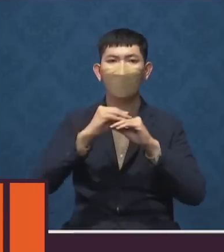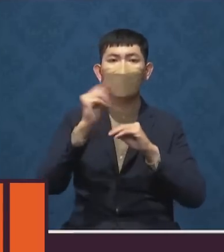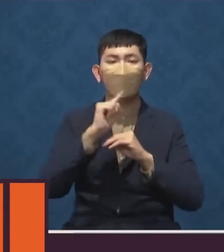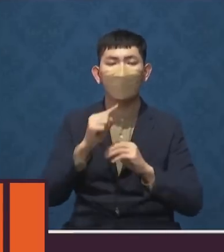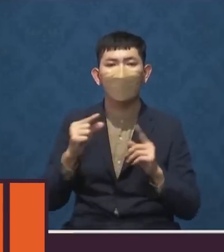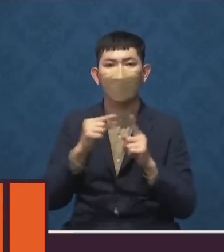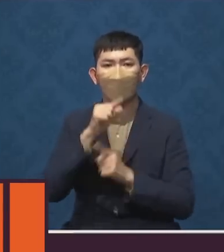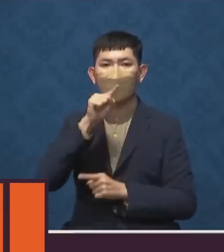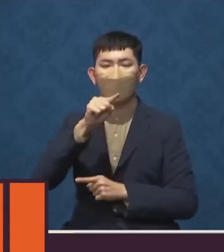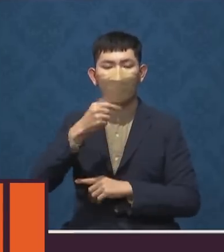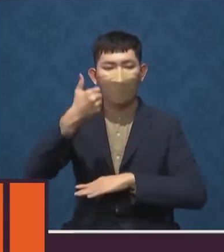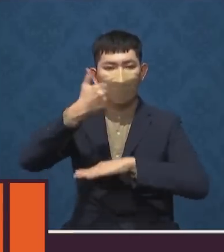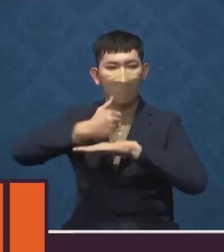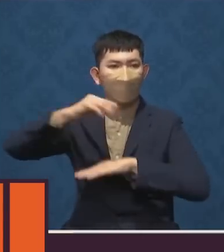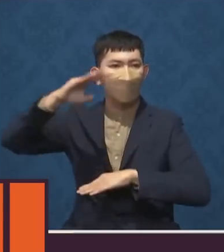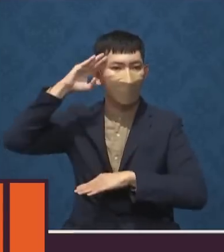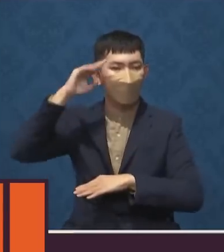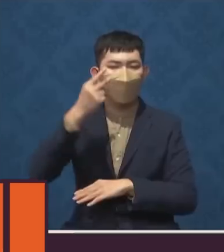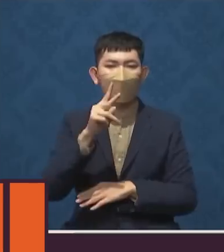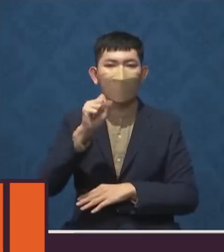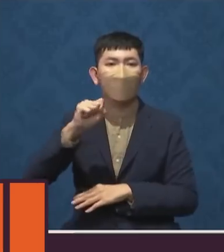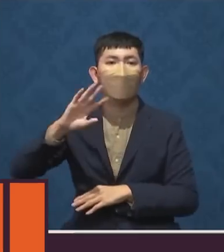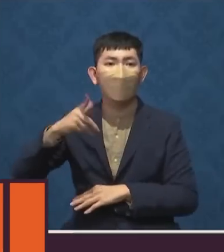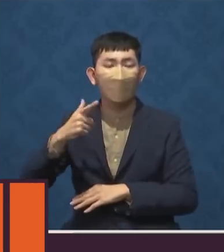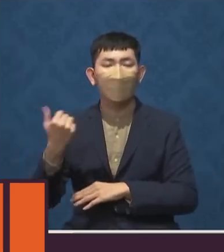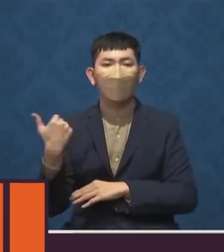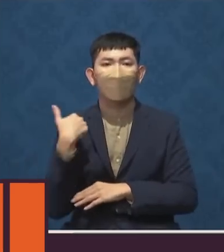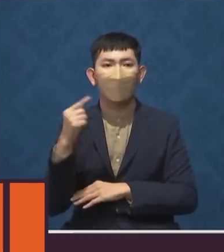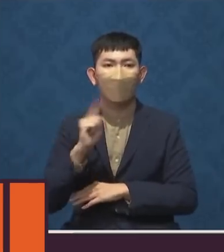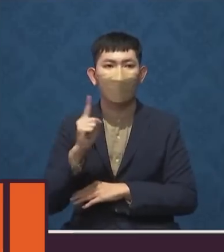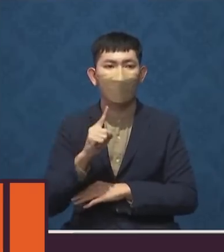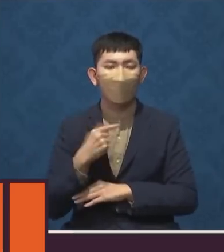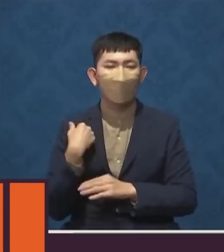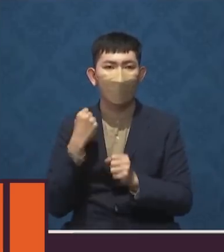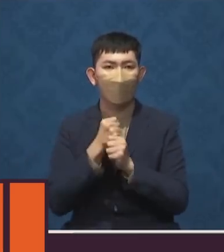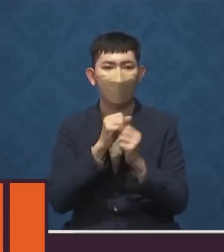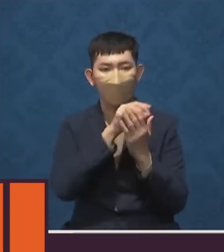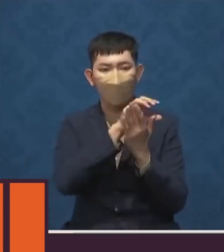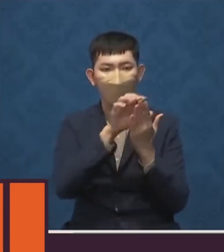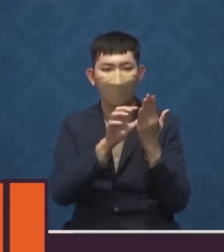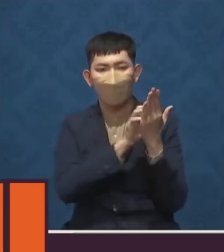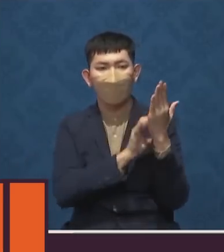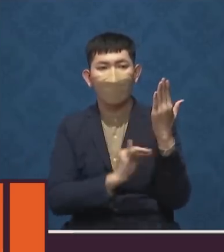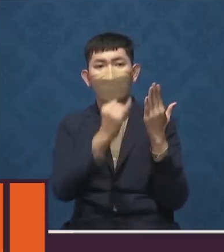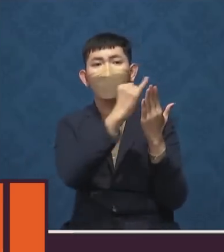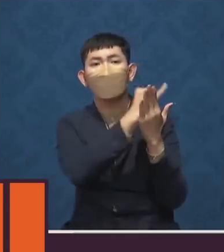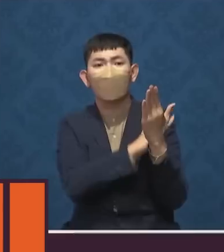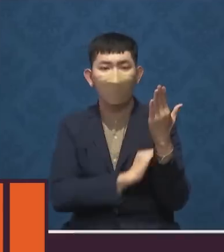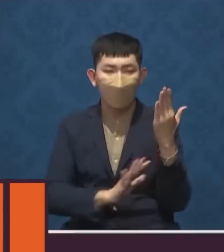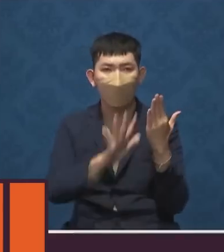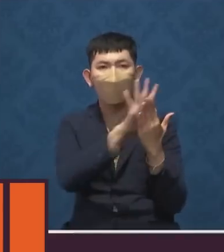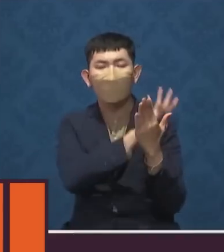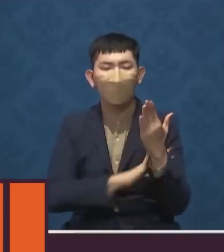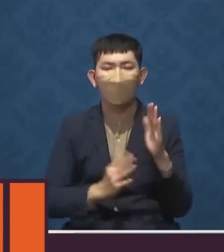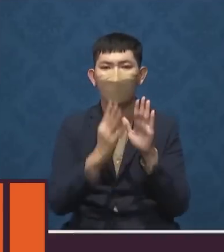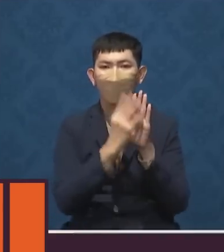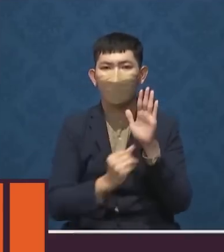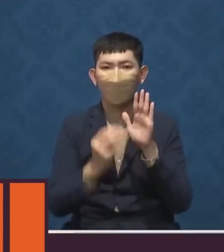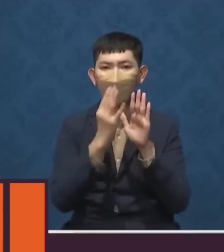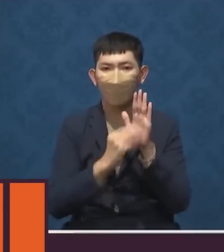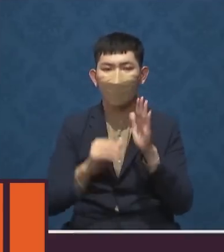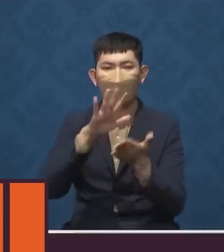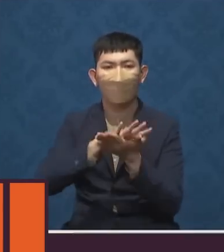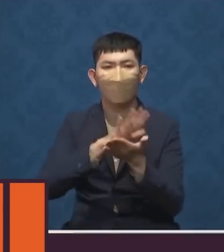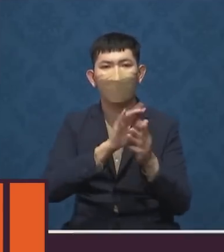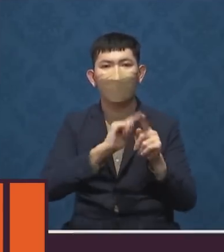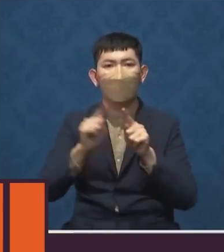งขคหนาของสอชอที่นไปสู่การขยายตัวของก.ร.ม.น. ระดับภาทและระดบจัหวัดจนแกซึมไปถการอบรมตามสถานศึษ